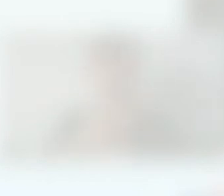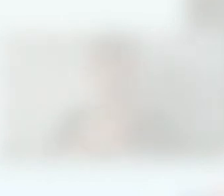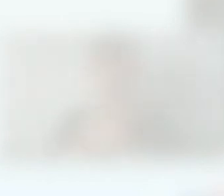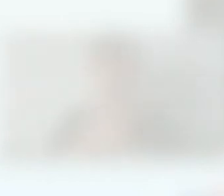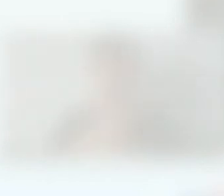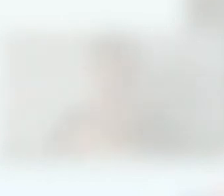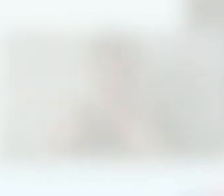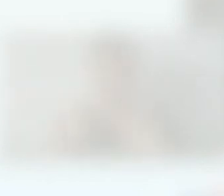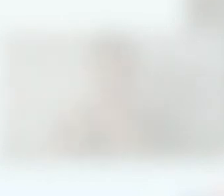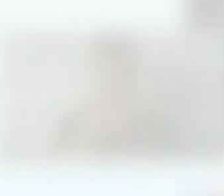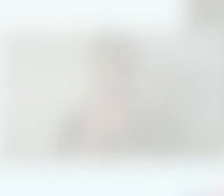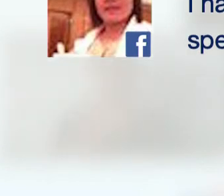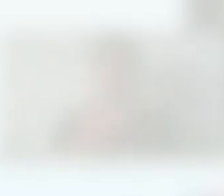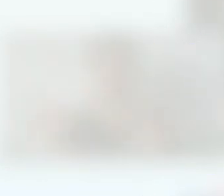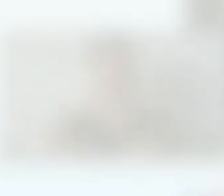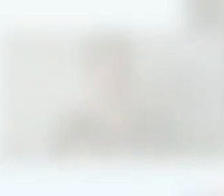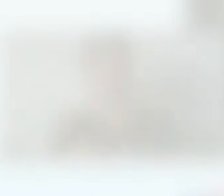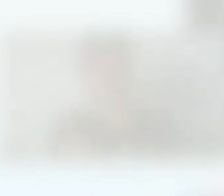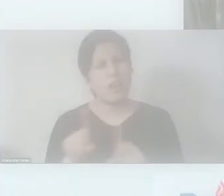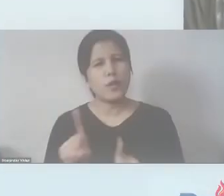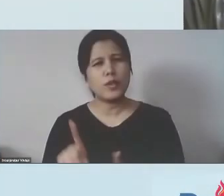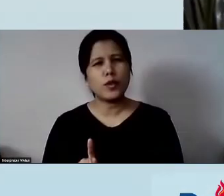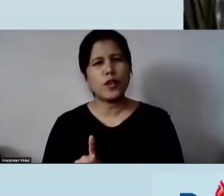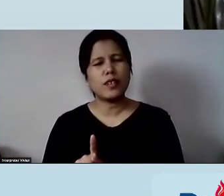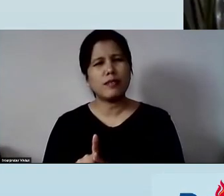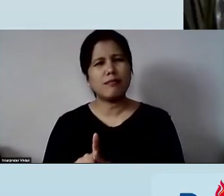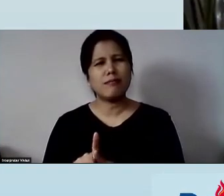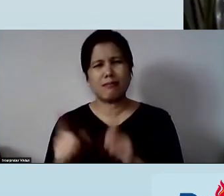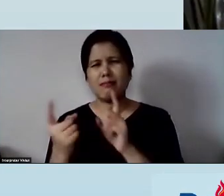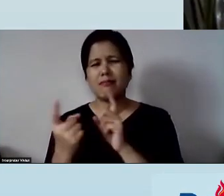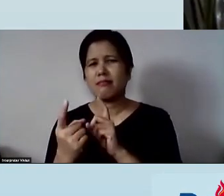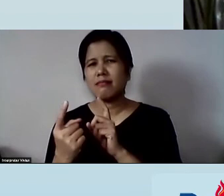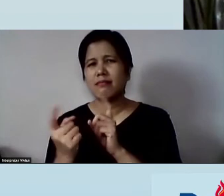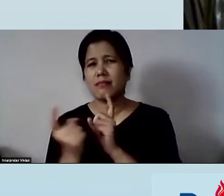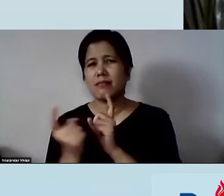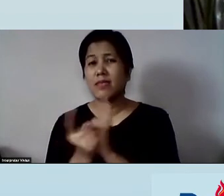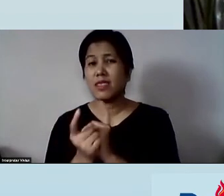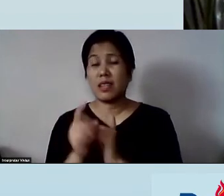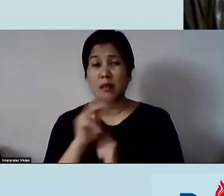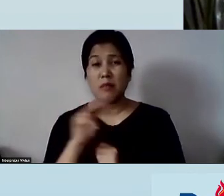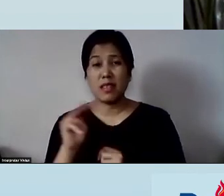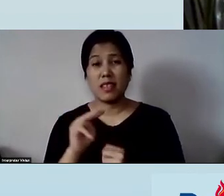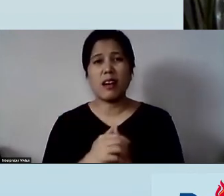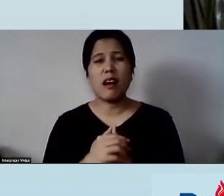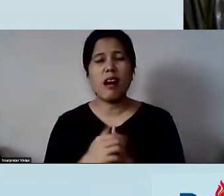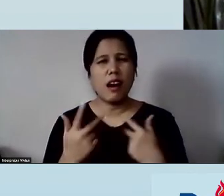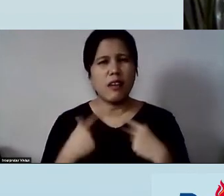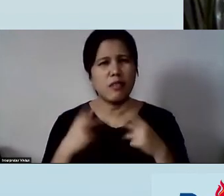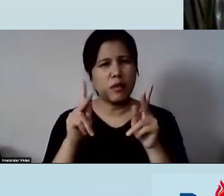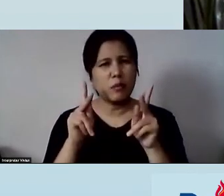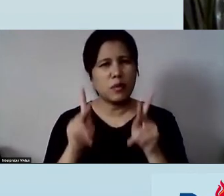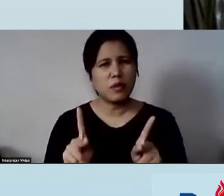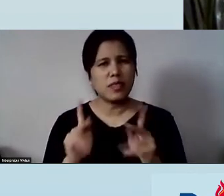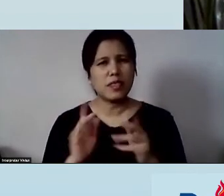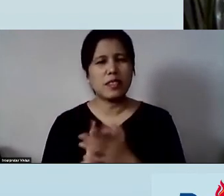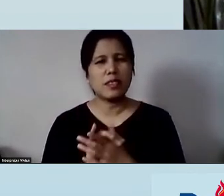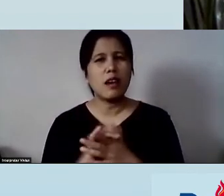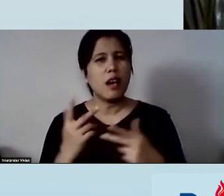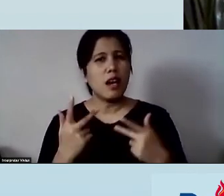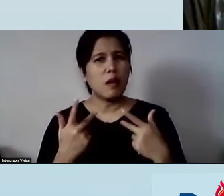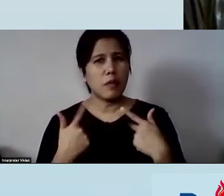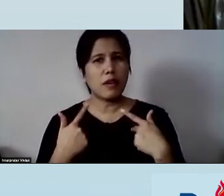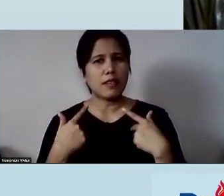na PWD. But then again, I also encountered something in a social media page where there was a person na meron